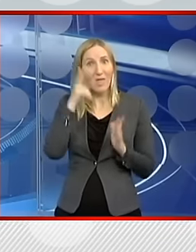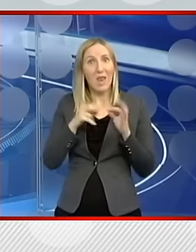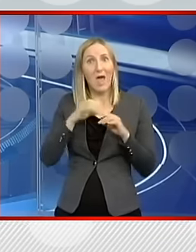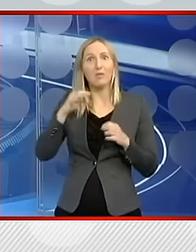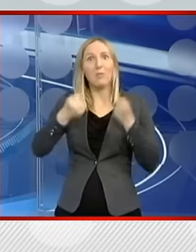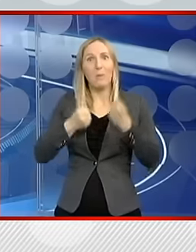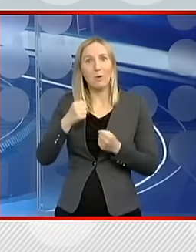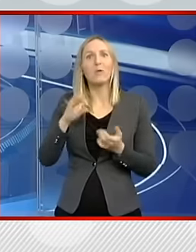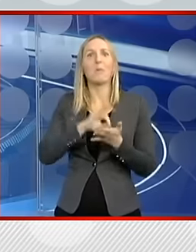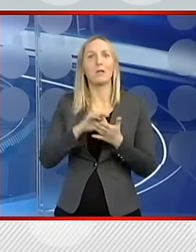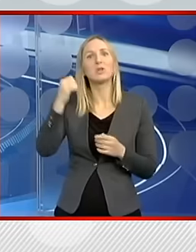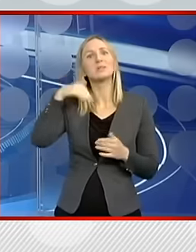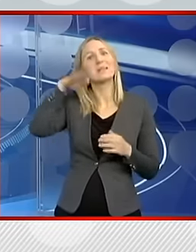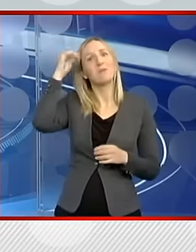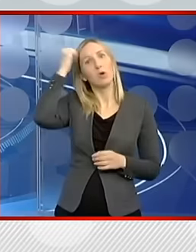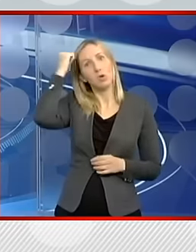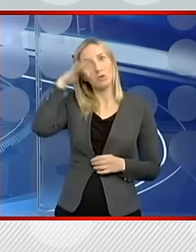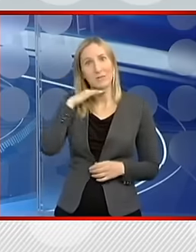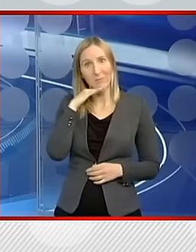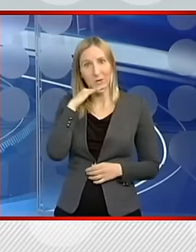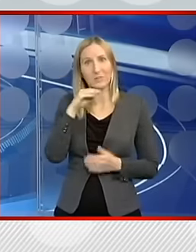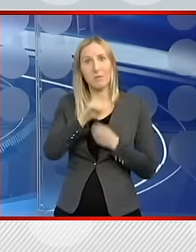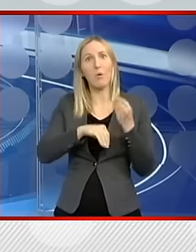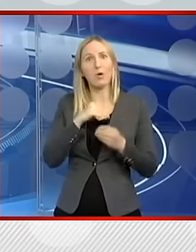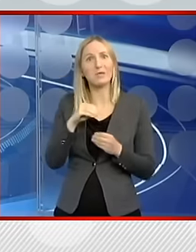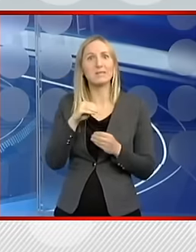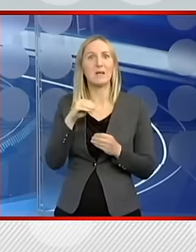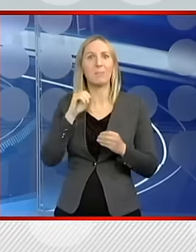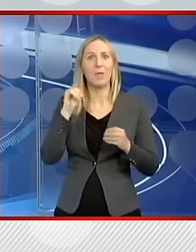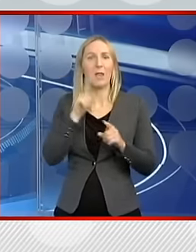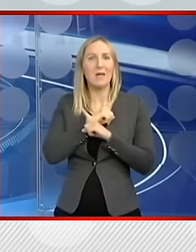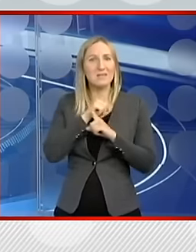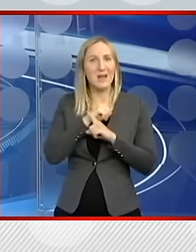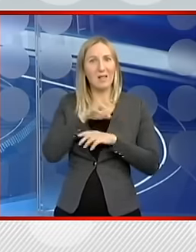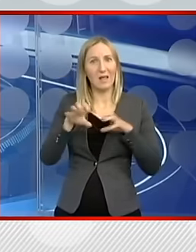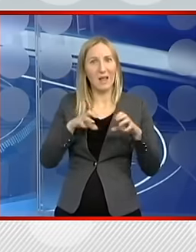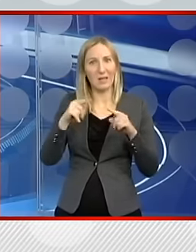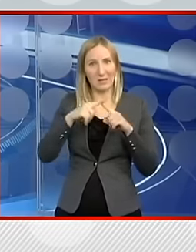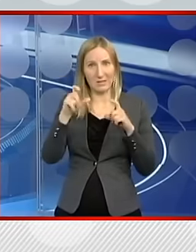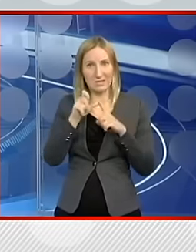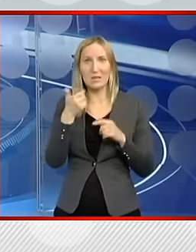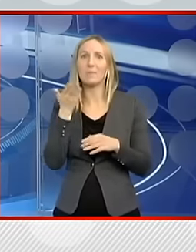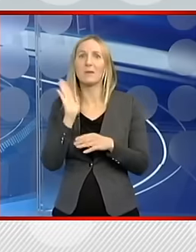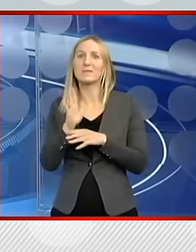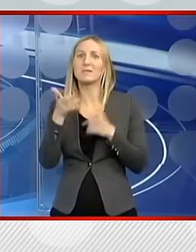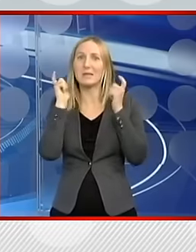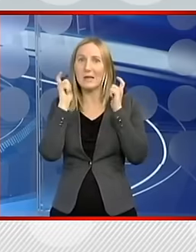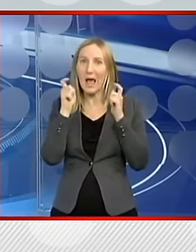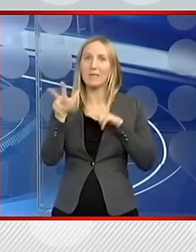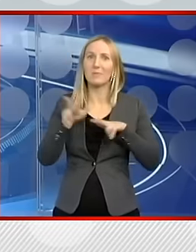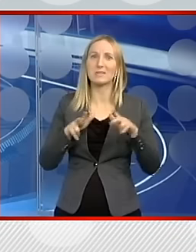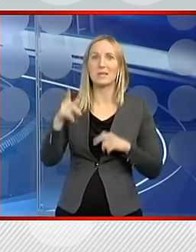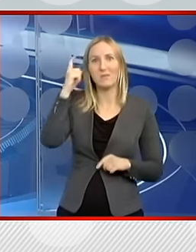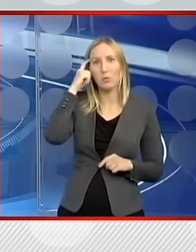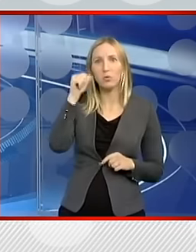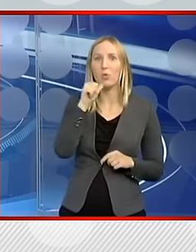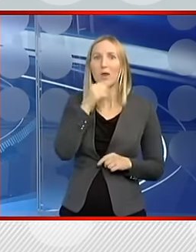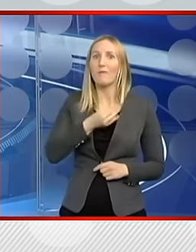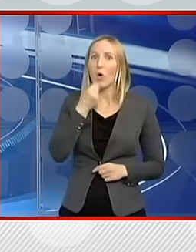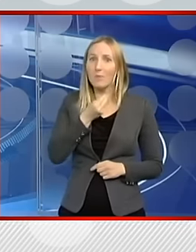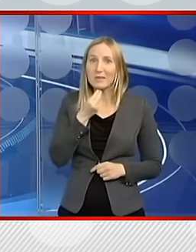je i u Severnoj Kosovskoj Mitrovici. Porodice nastradalih radnika Radio Televizije Srbije i predstavnici grada i Ministarstva kulture